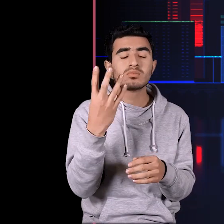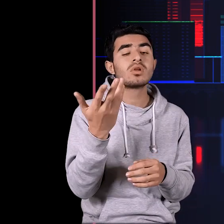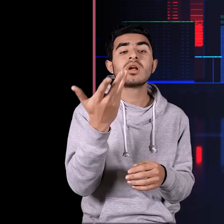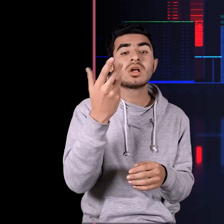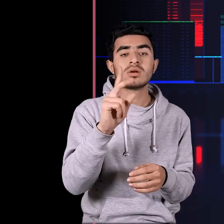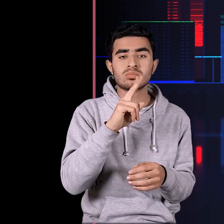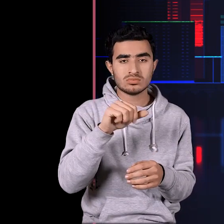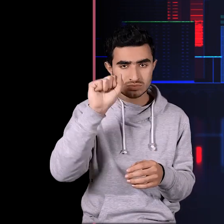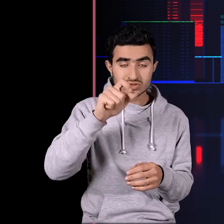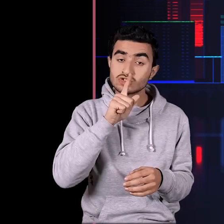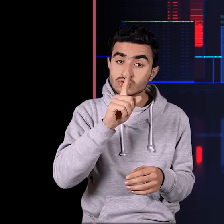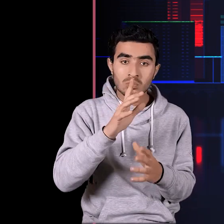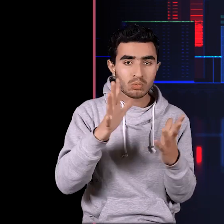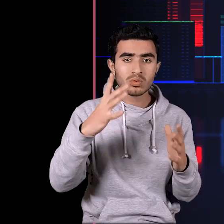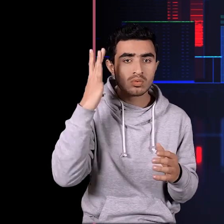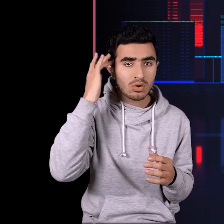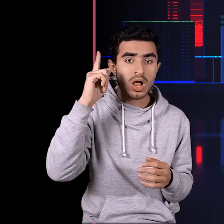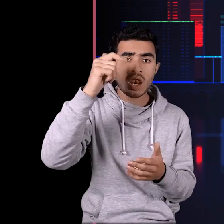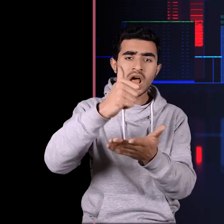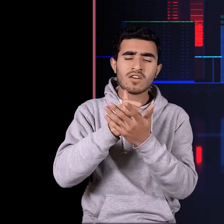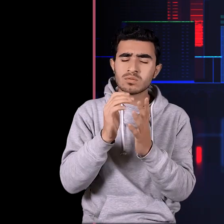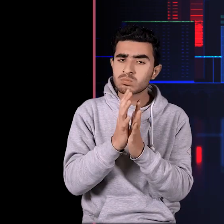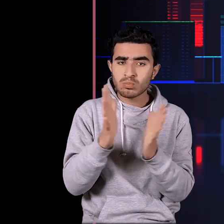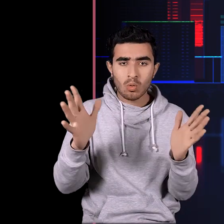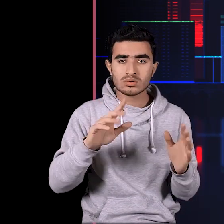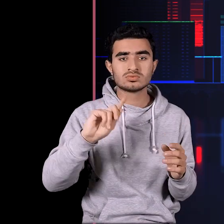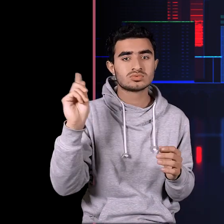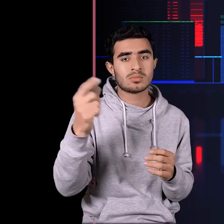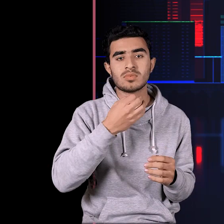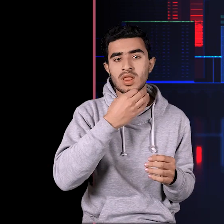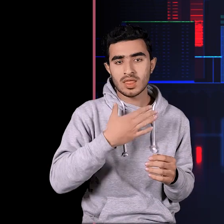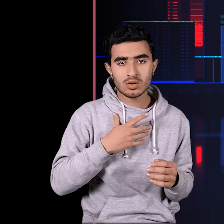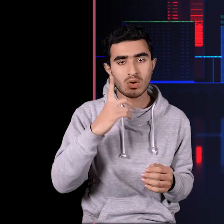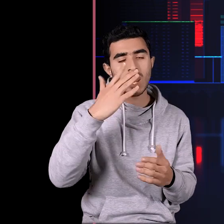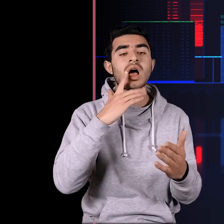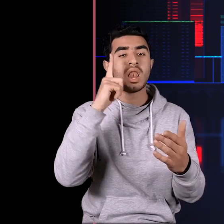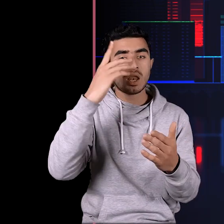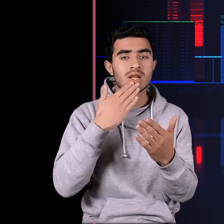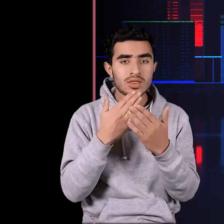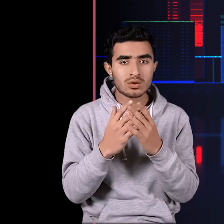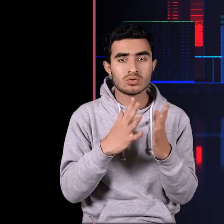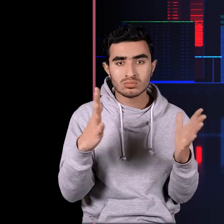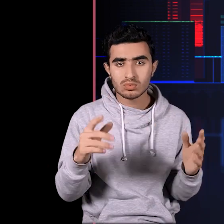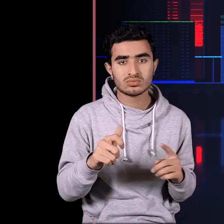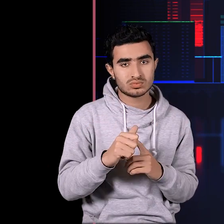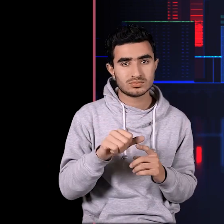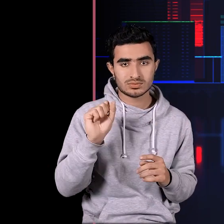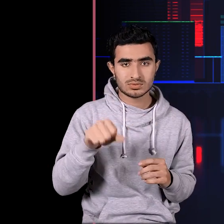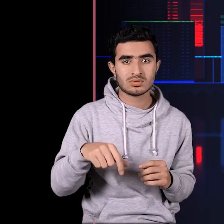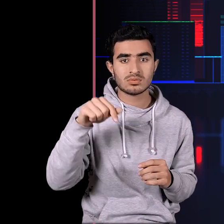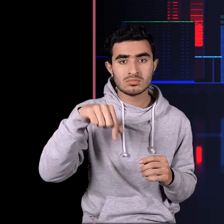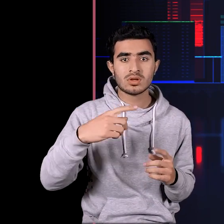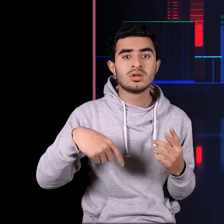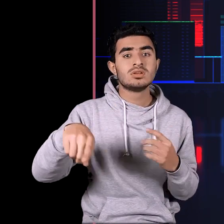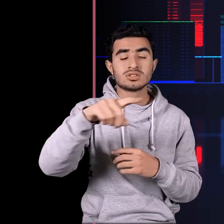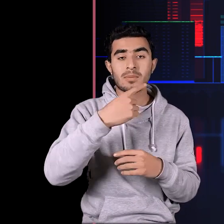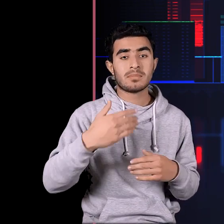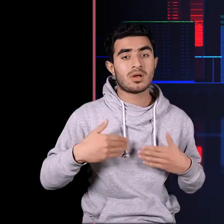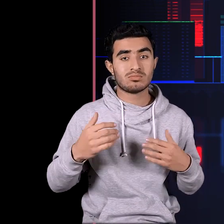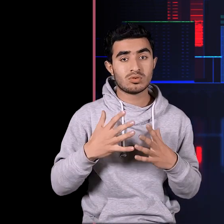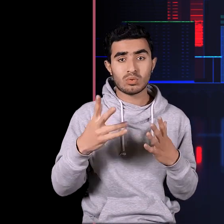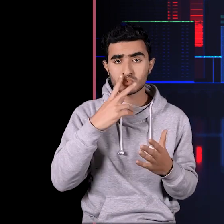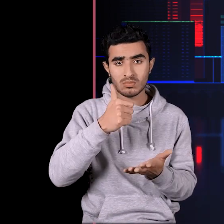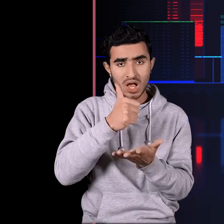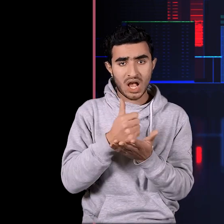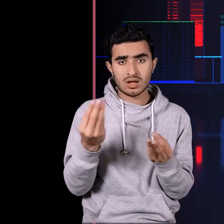ٹرو, بیکاز آپ جب خود آزمائش سے گزرتے ہیں, تکلیف سے گزرتے ہیں, تو آپ کو احساس ہوتا ہے واٹ آر وی کمپلیننگ اباؤٹ. ہم تو اتنے خوش قسمت, ہم بیٹھے